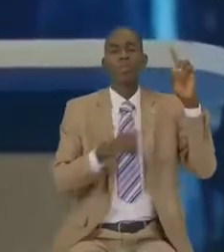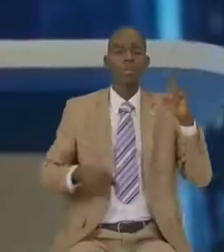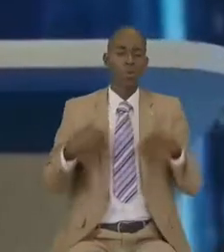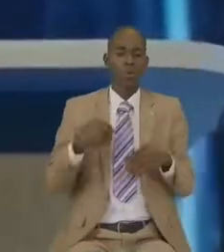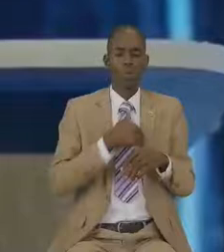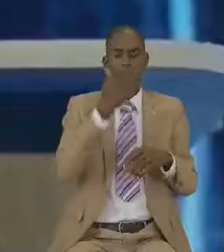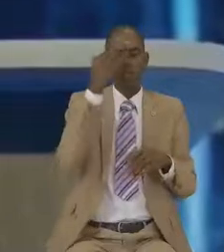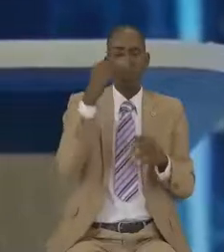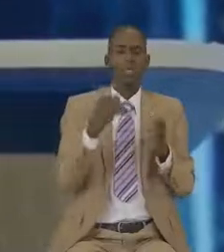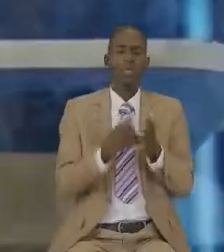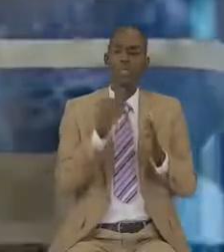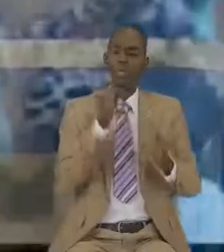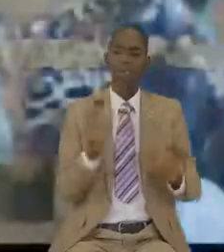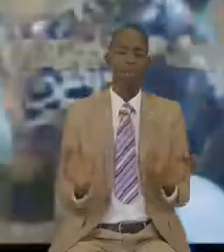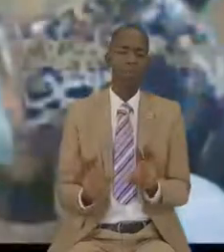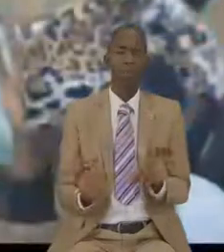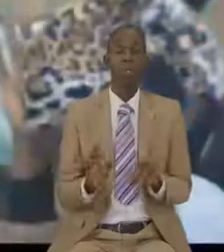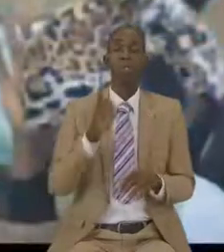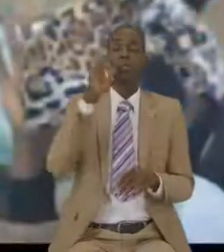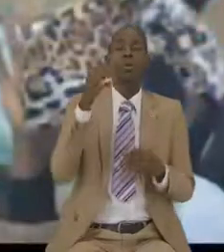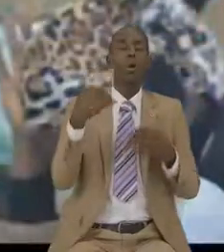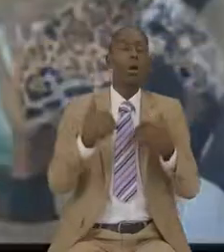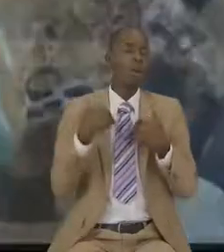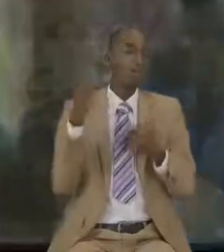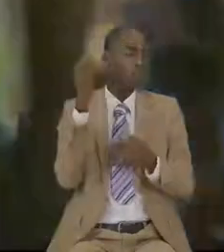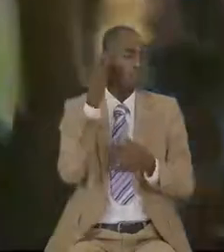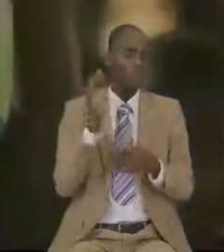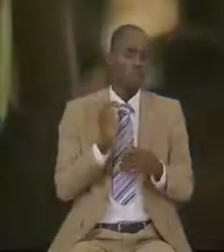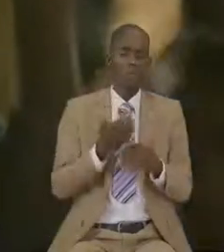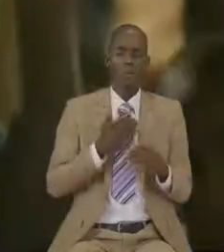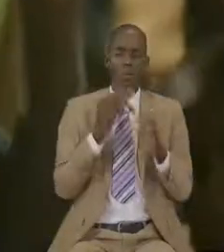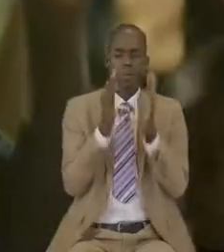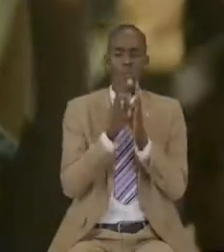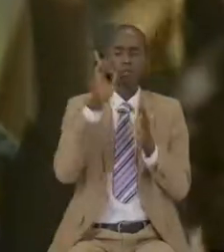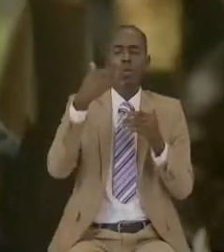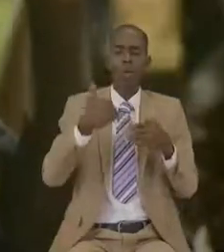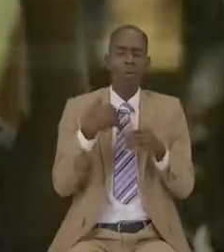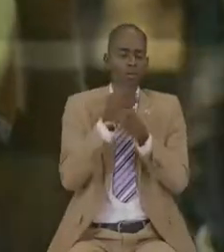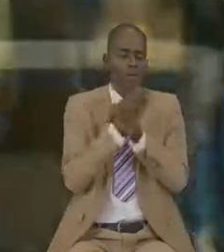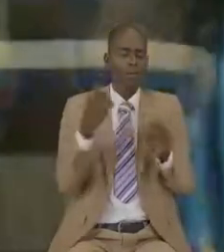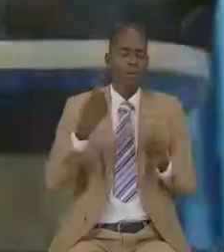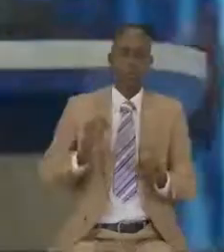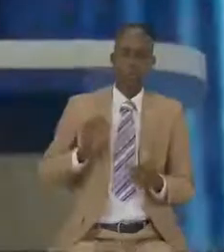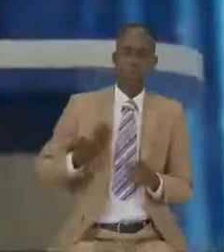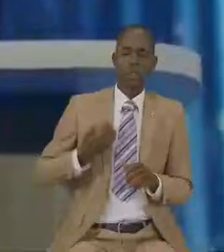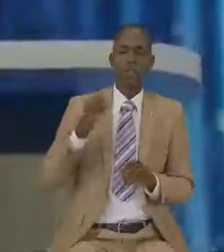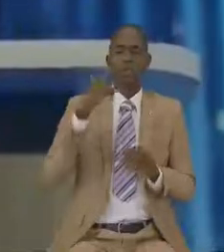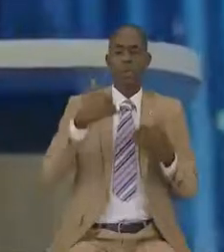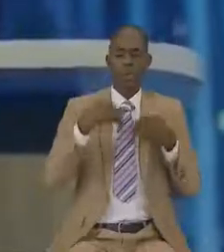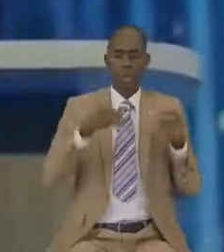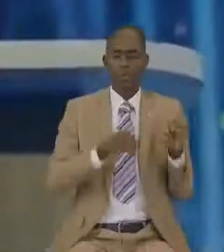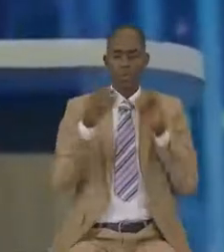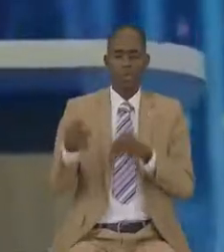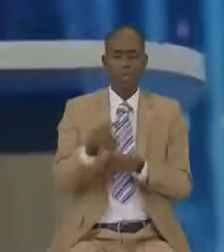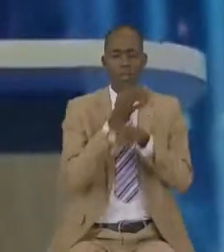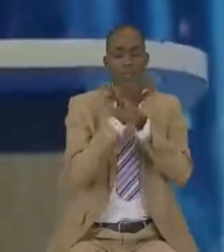que c'est fait. Tu as écouté nos prières. Tu as sauvé les âmes. Tu les as affranchis.